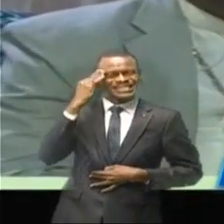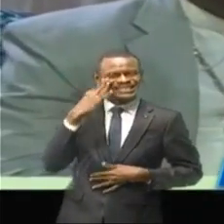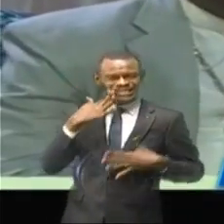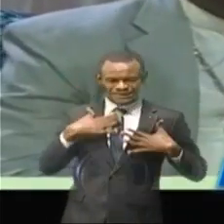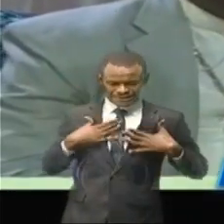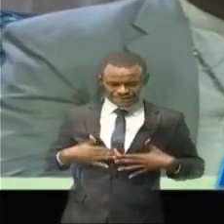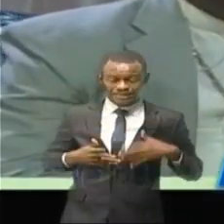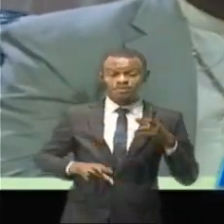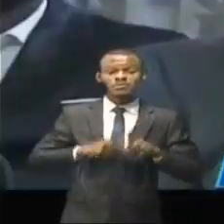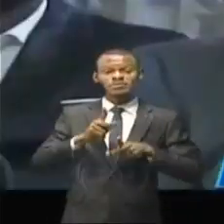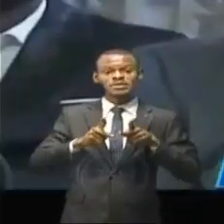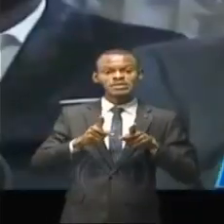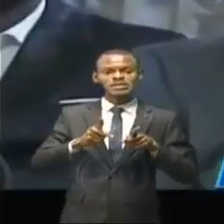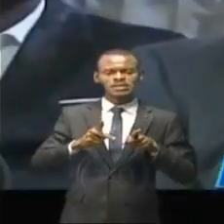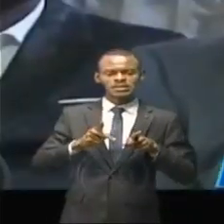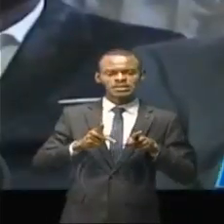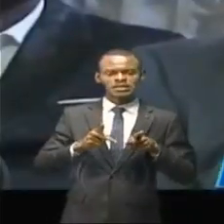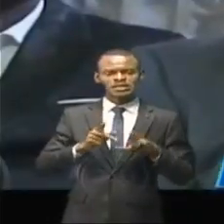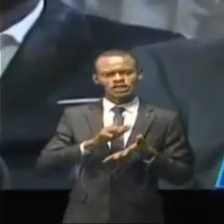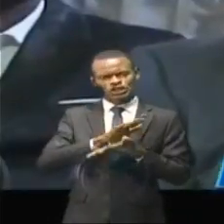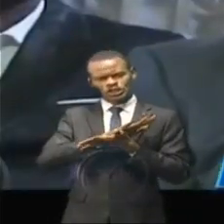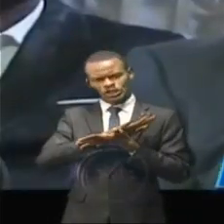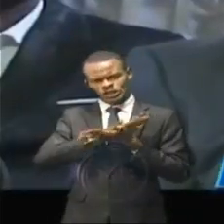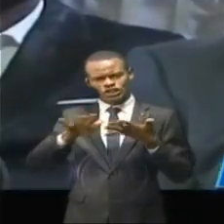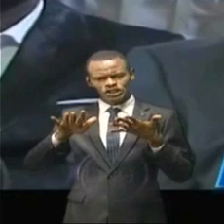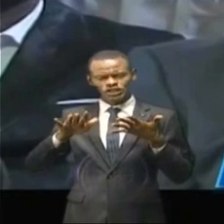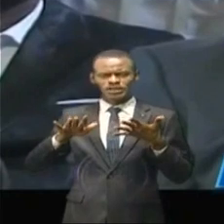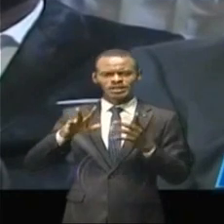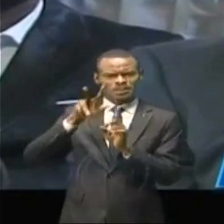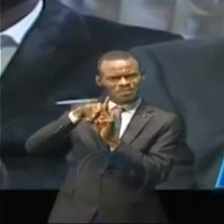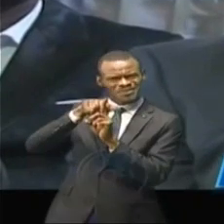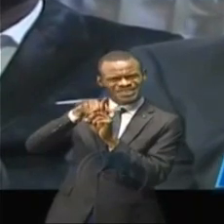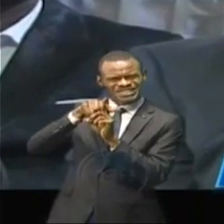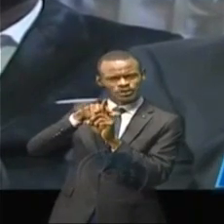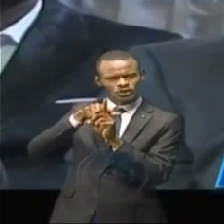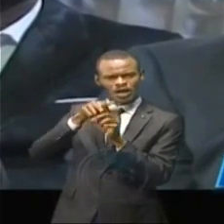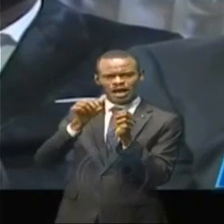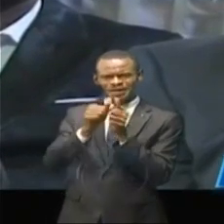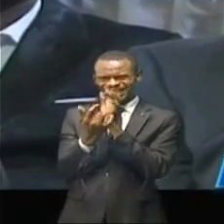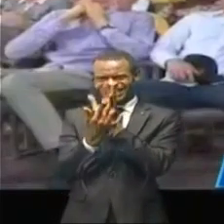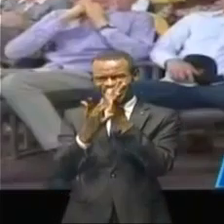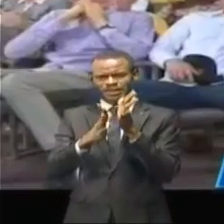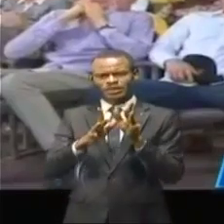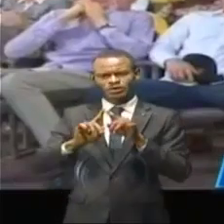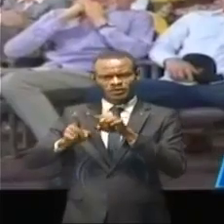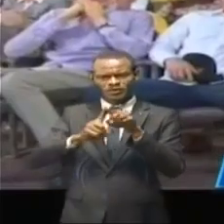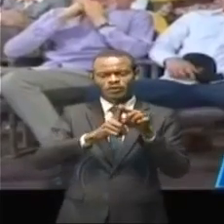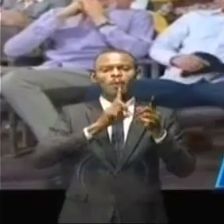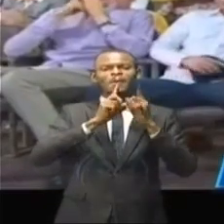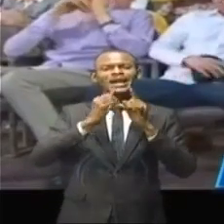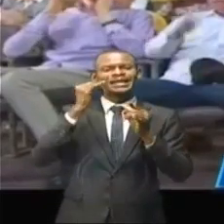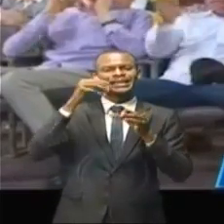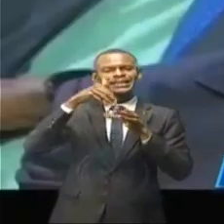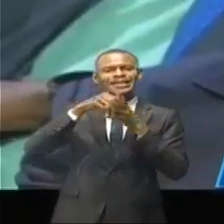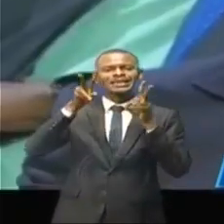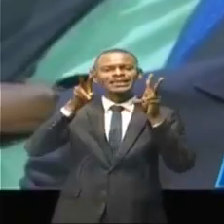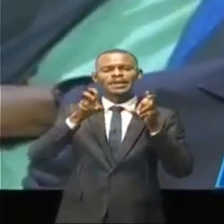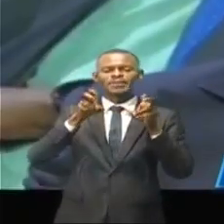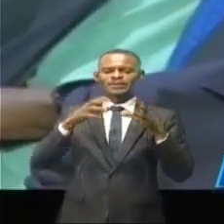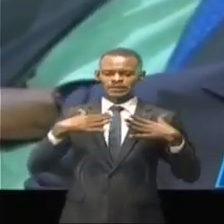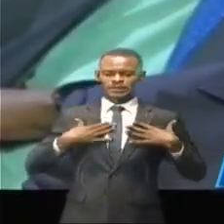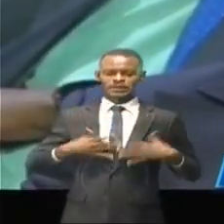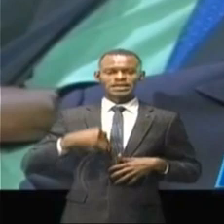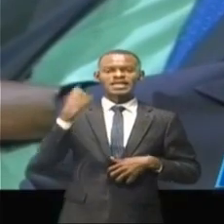et Prévention par son conseiller médical et technicien au sein de la couverture santé universelle en présence du président